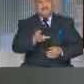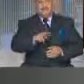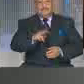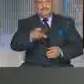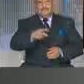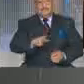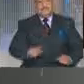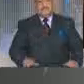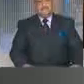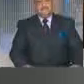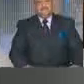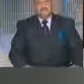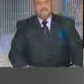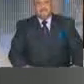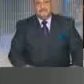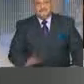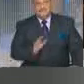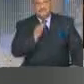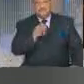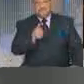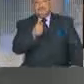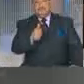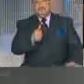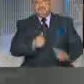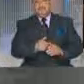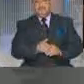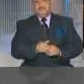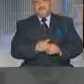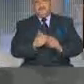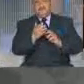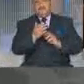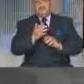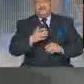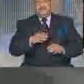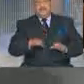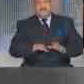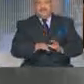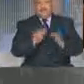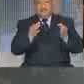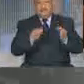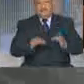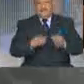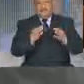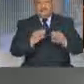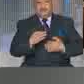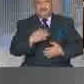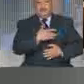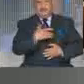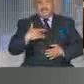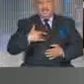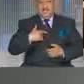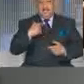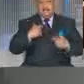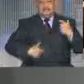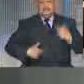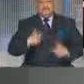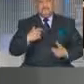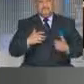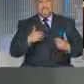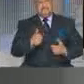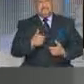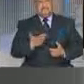رغم وعي معنا وعي بأهمية التحاليل، لكن للأسف معنا الأمور مش متناول المواطن